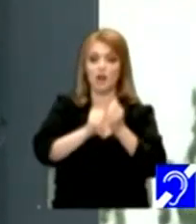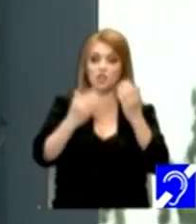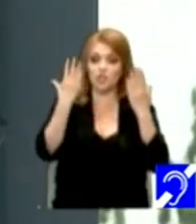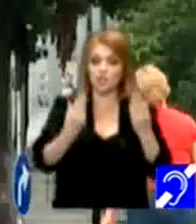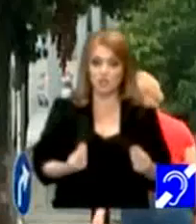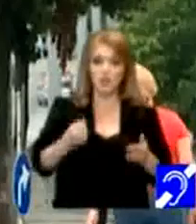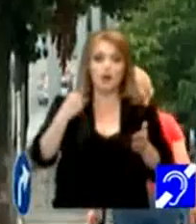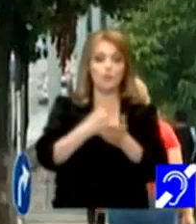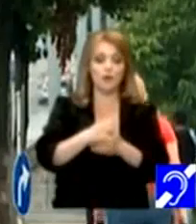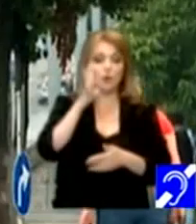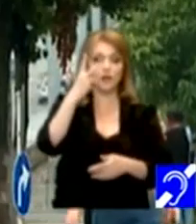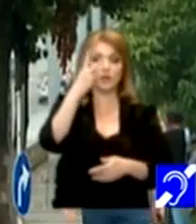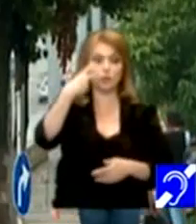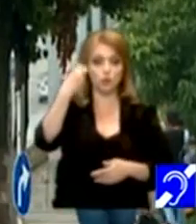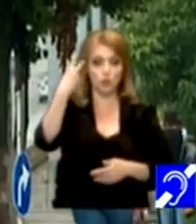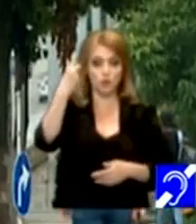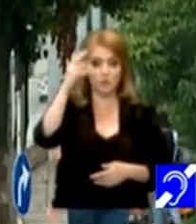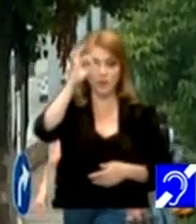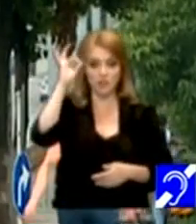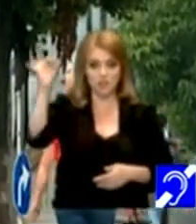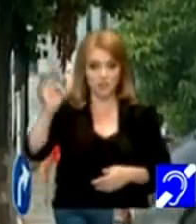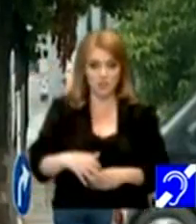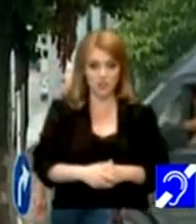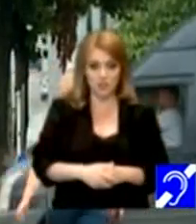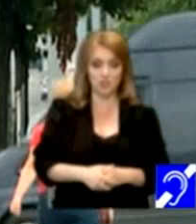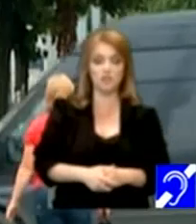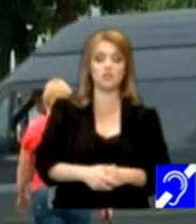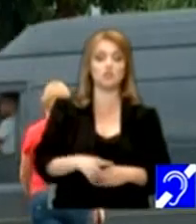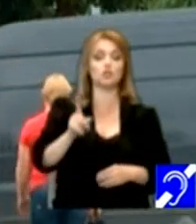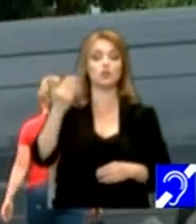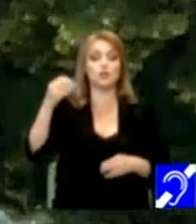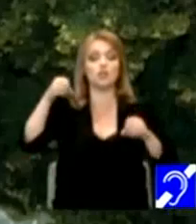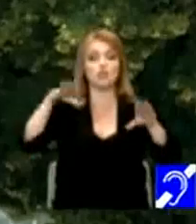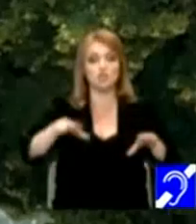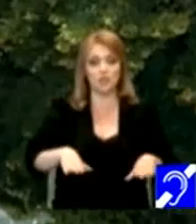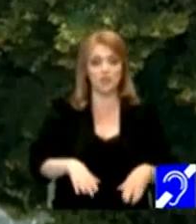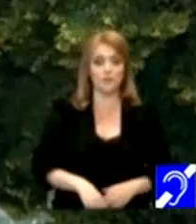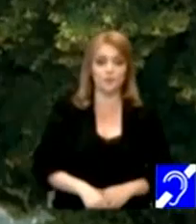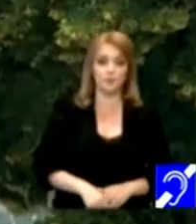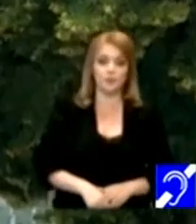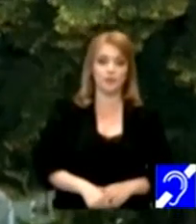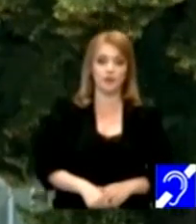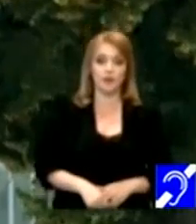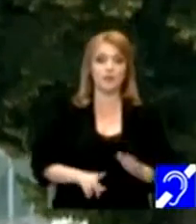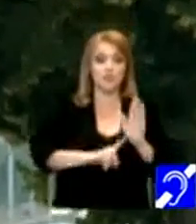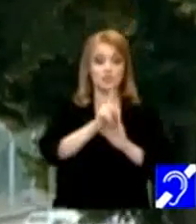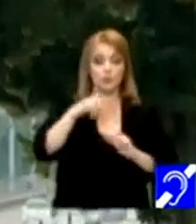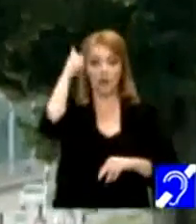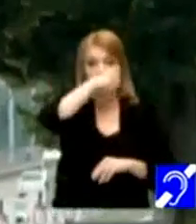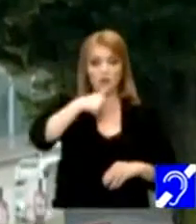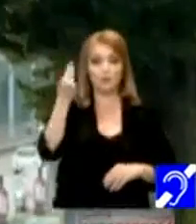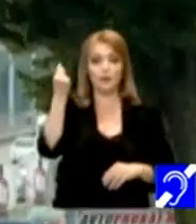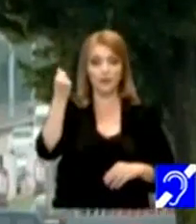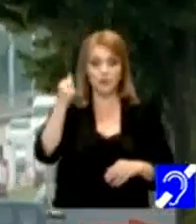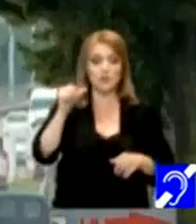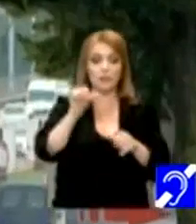până la ora 12 indicatorii de referință stabiliți în baza cotațiilor internaționale. De la începutul anului,